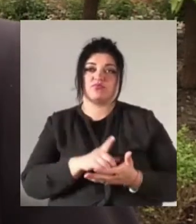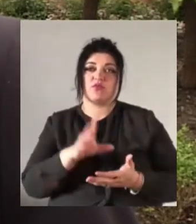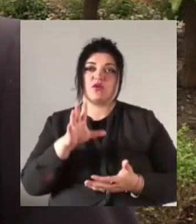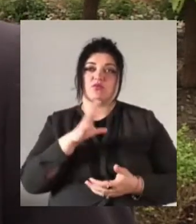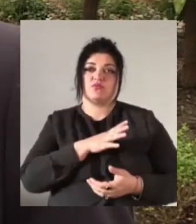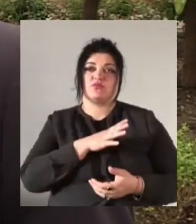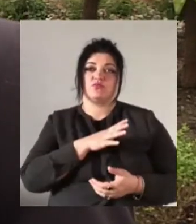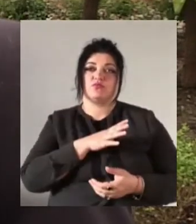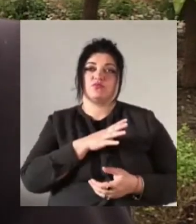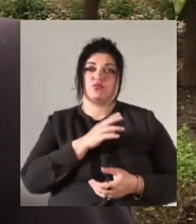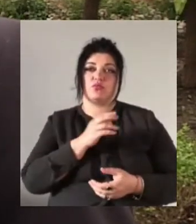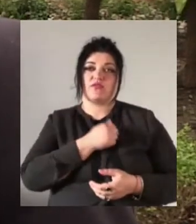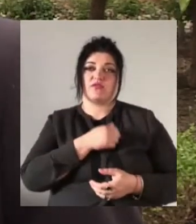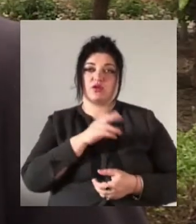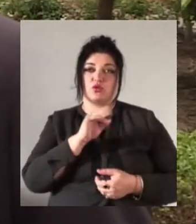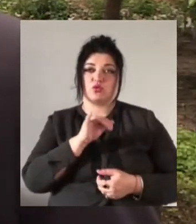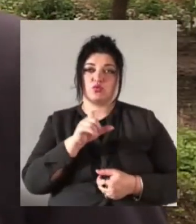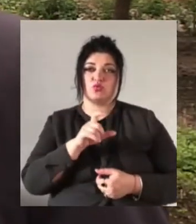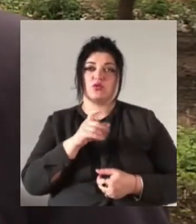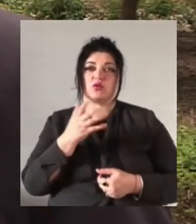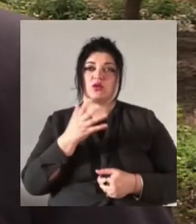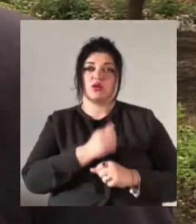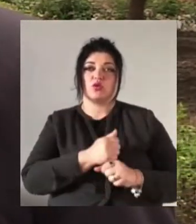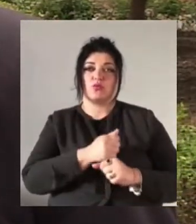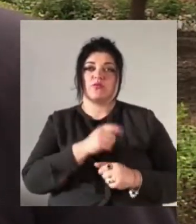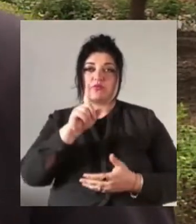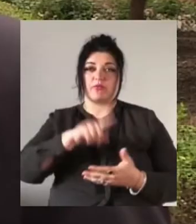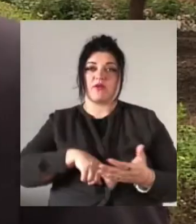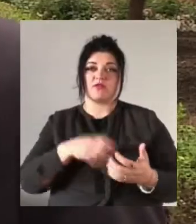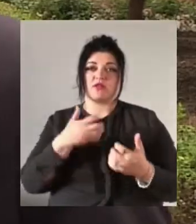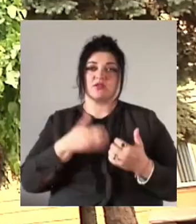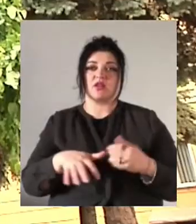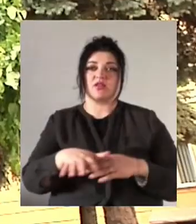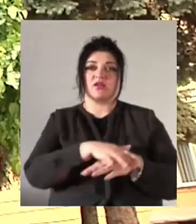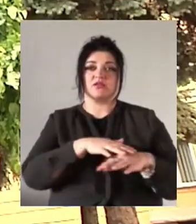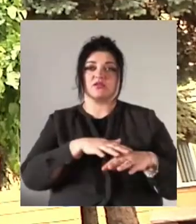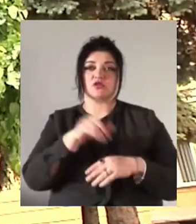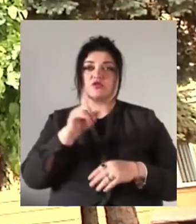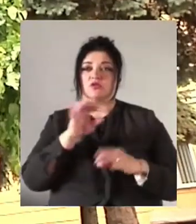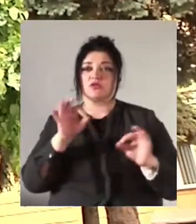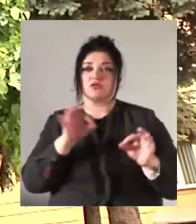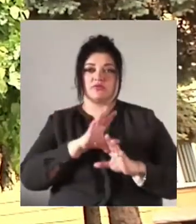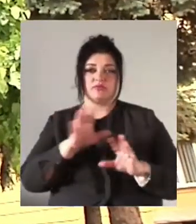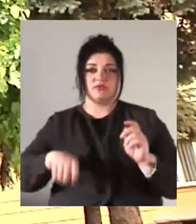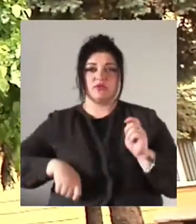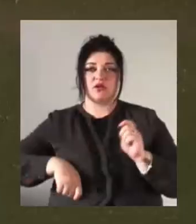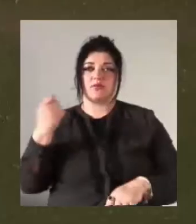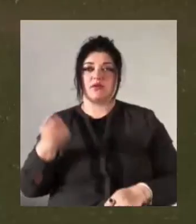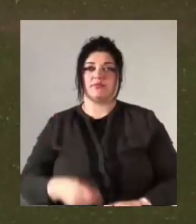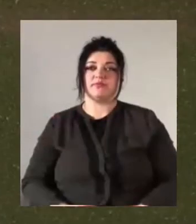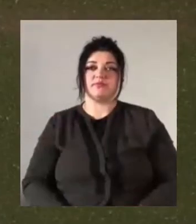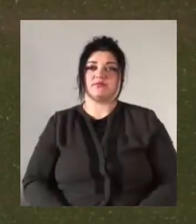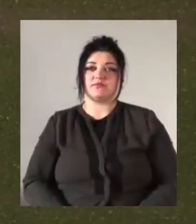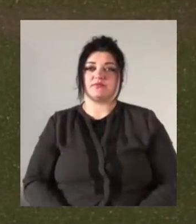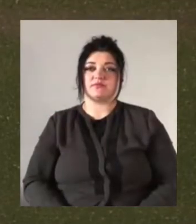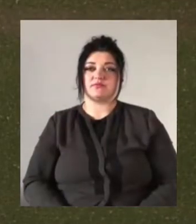дух і робить таку впевненість серед населення, що нічого не дарма. Юлія Цух, Євген Мислівцев. Новини на